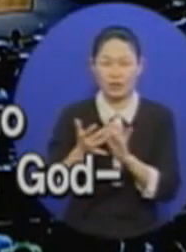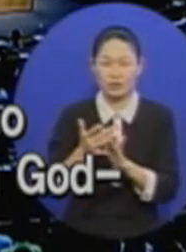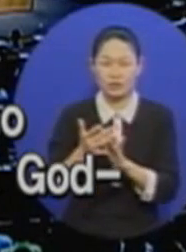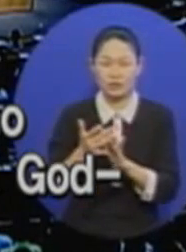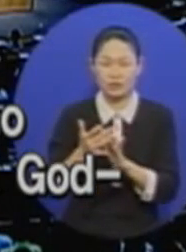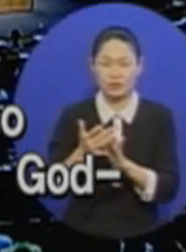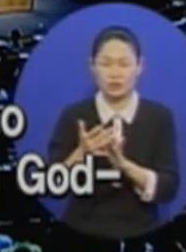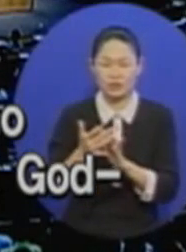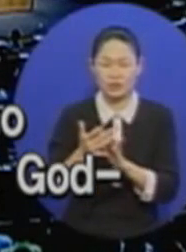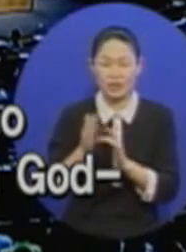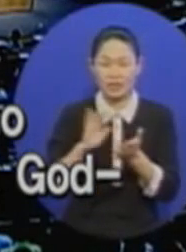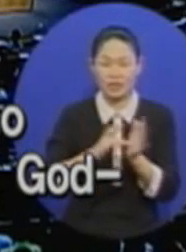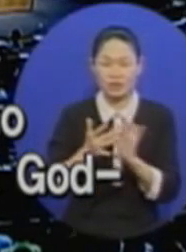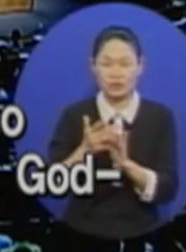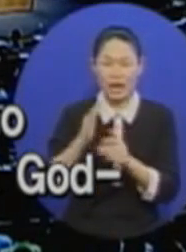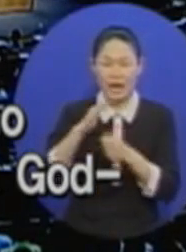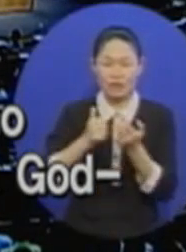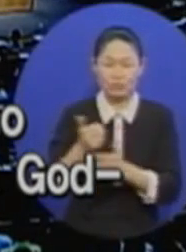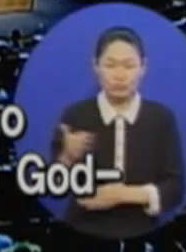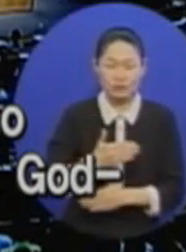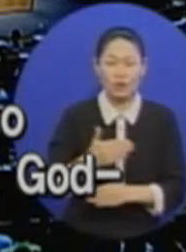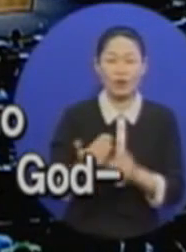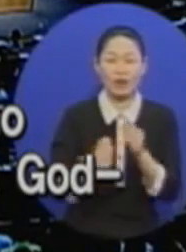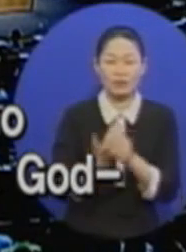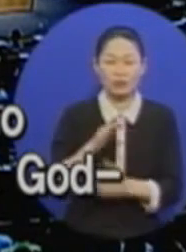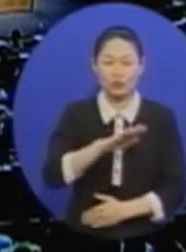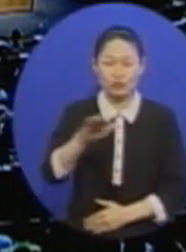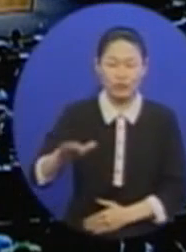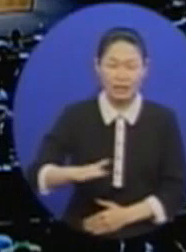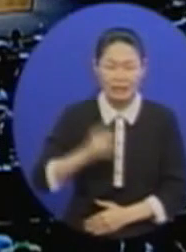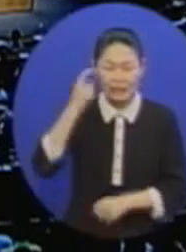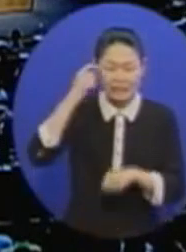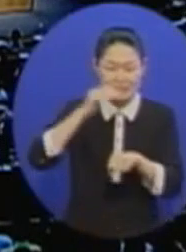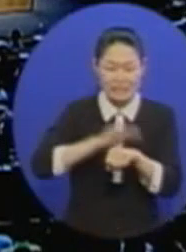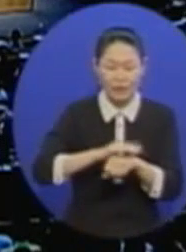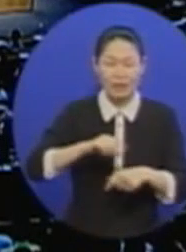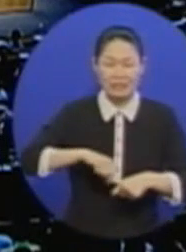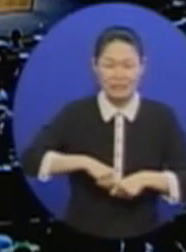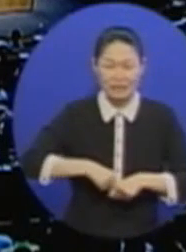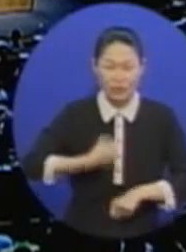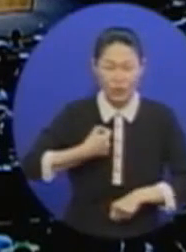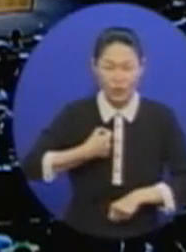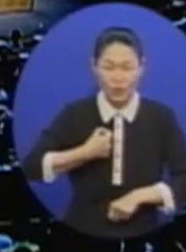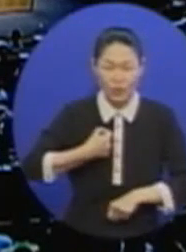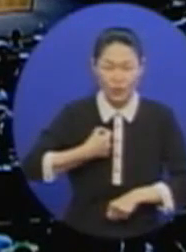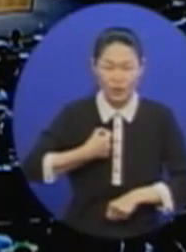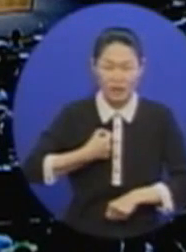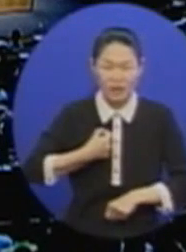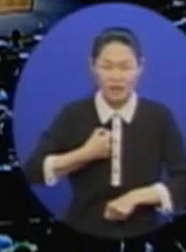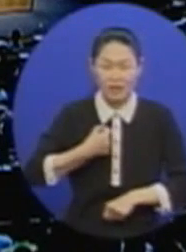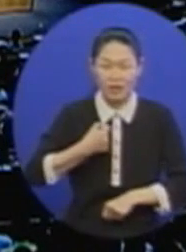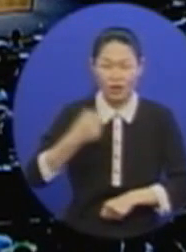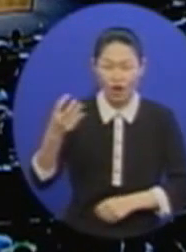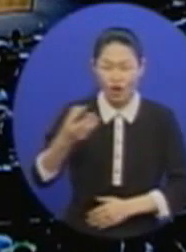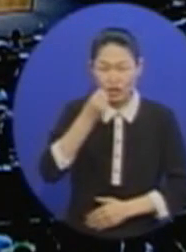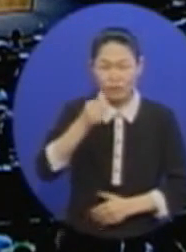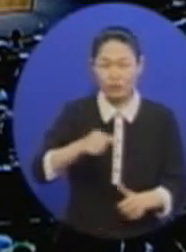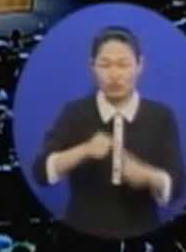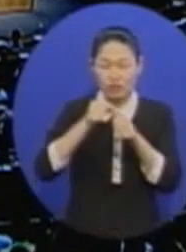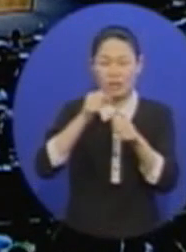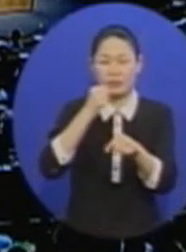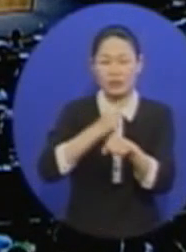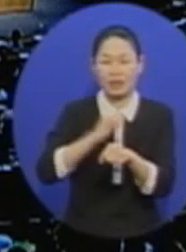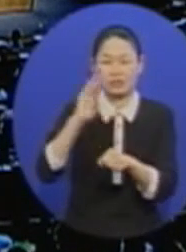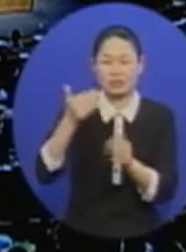예수는 하나님으로부터 나와서 우리에게 지혜와 의로움과 거룩함과 구원 함이 되셨으니